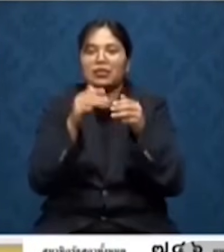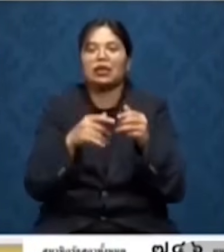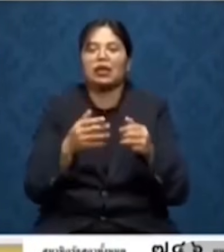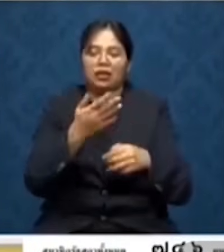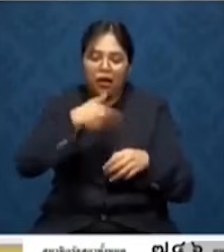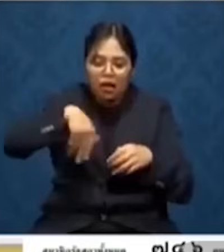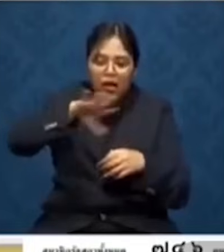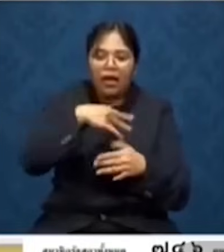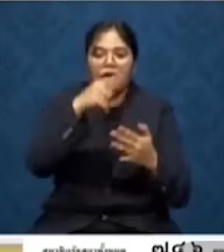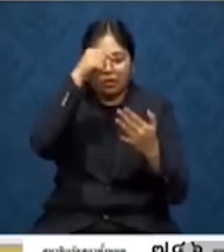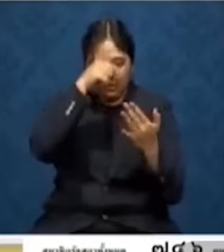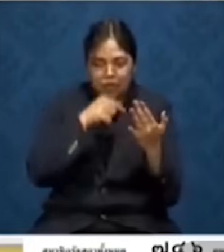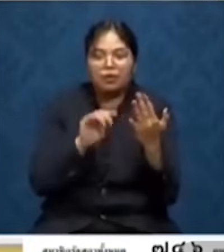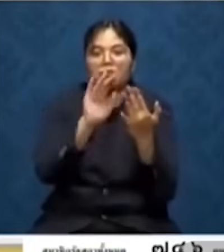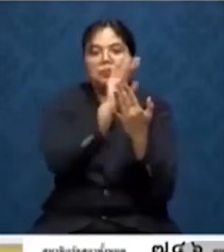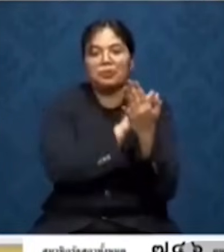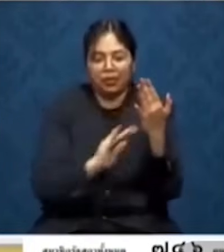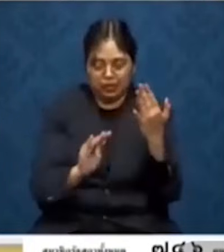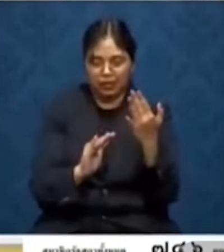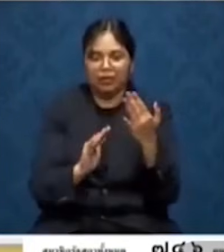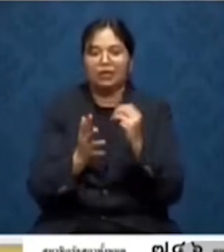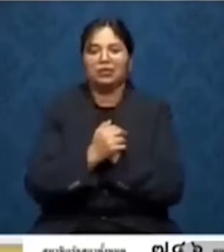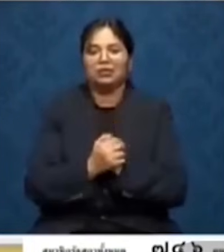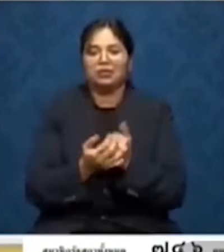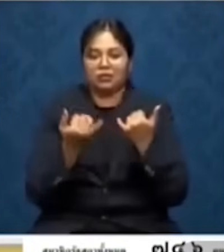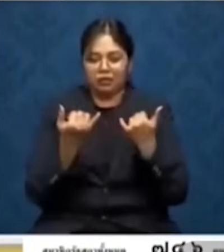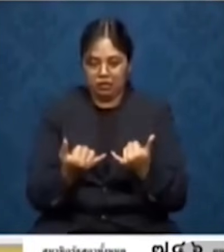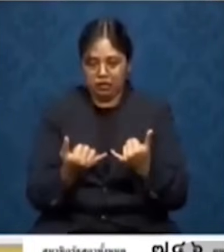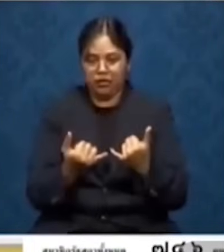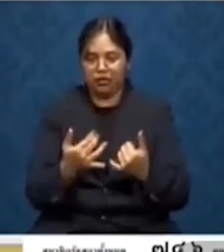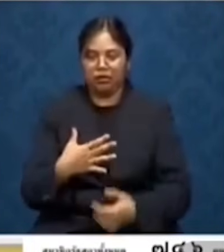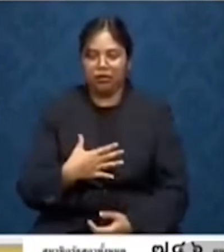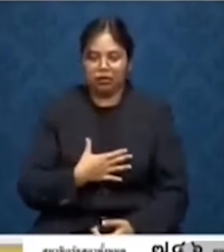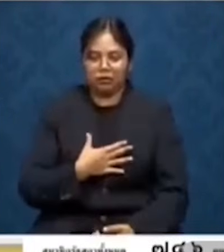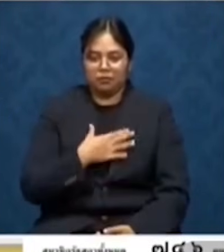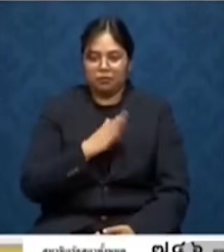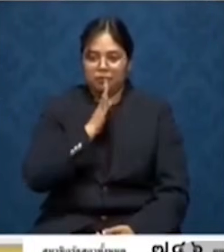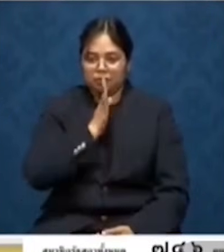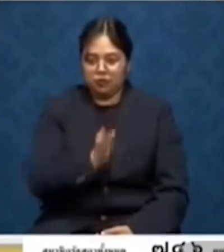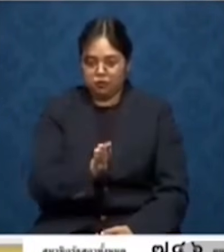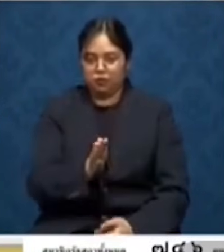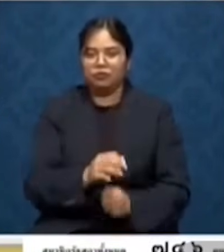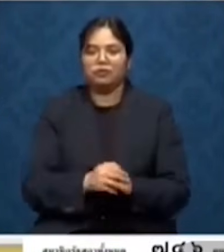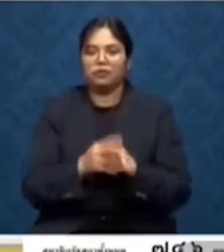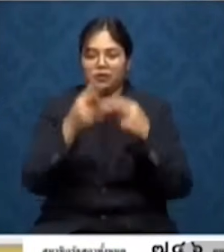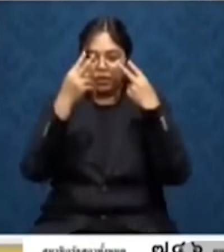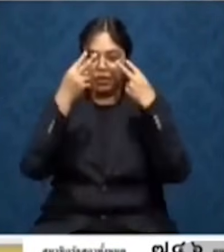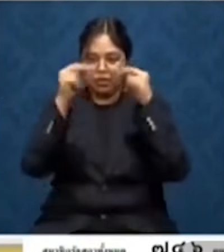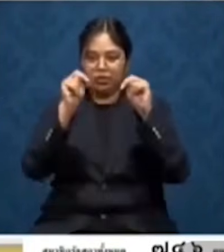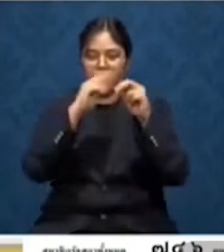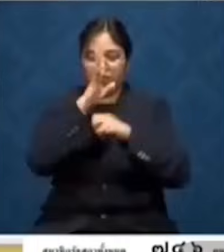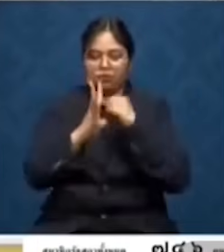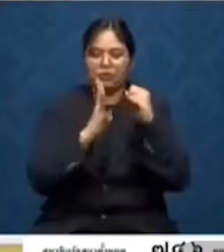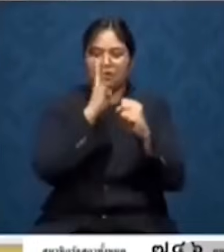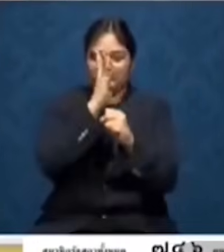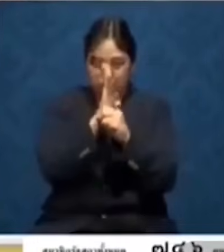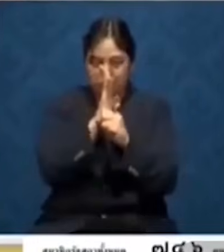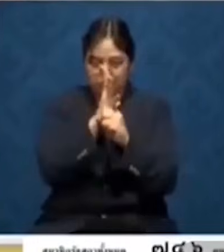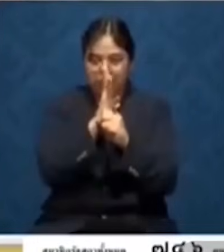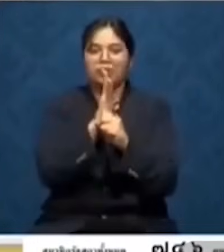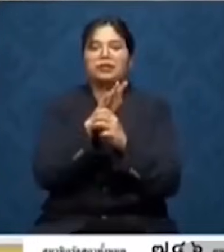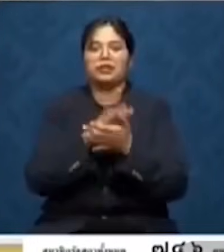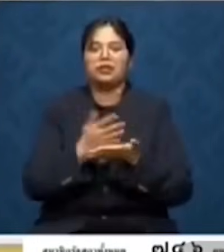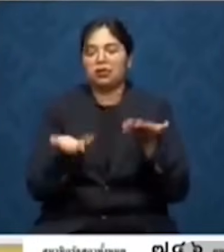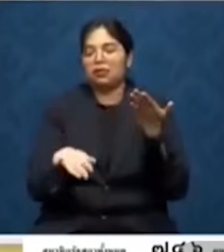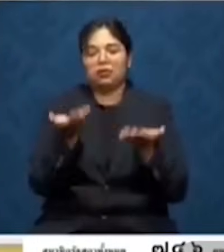ความซื่อสัตย์สุจริตด้วยความซื่อสัตย์สุจริตแล้วท่านนายกก็จะปลอดภัยเมื่อครบ4ปีหรือไม่ครบก็ต